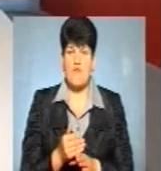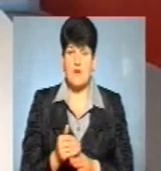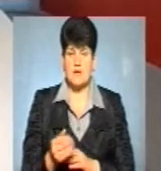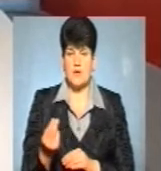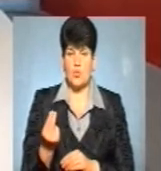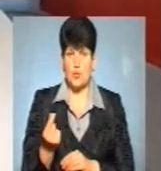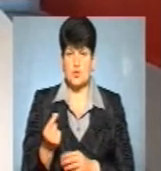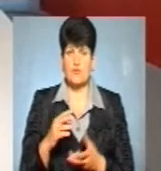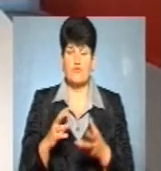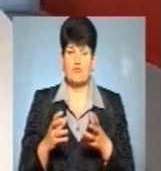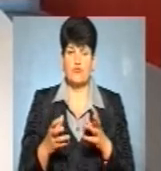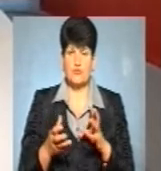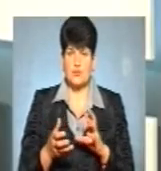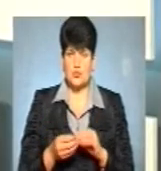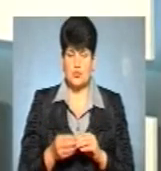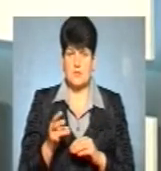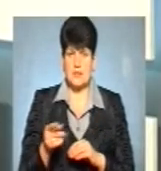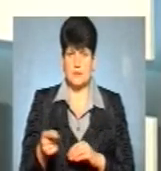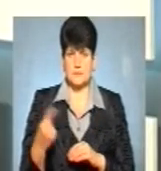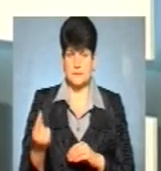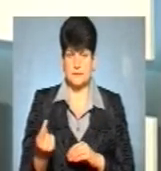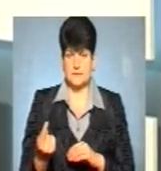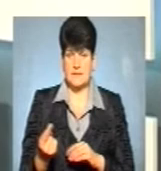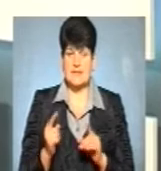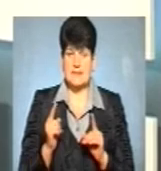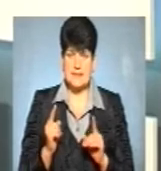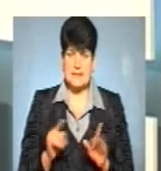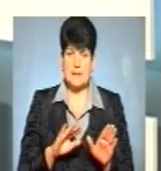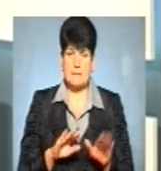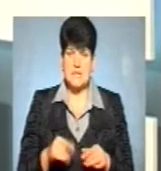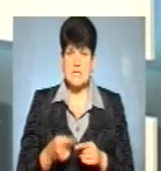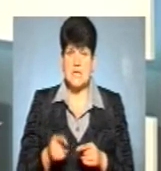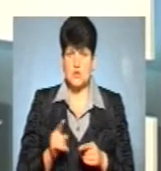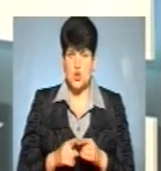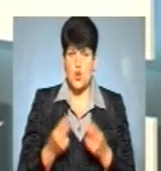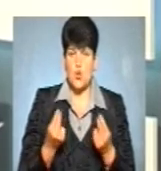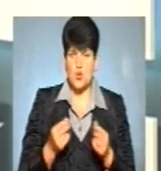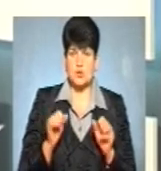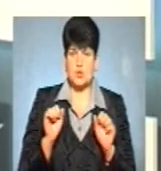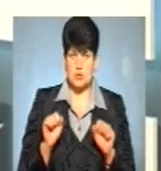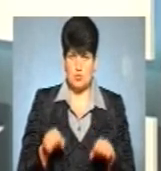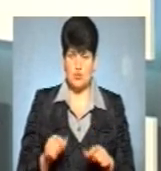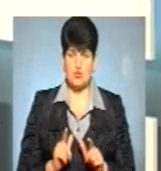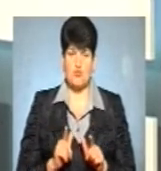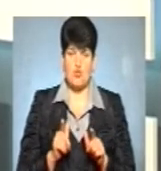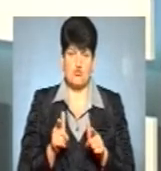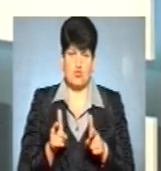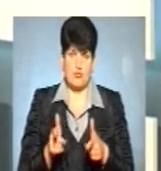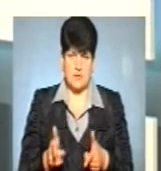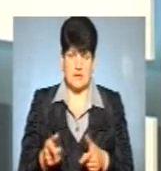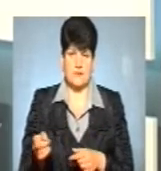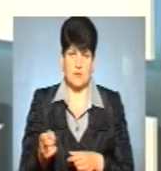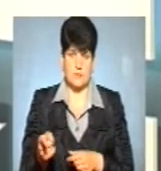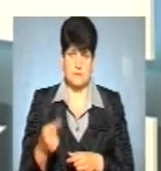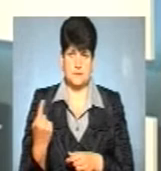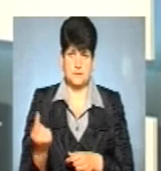коштів в певній сумі саме на Тернопільщину. Тільки після цього кошти зможуть поступити на Тернопільщину,